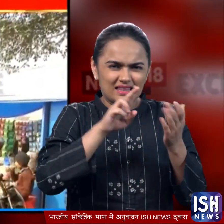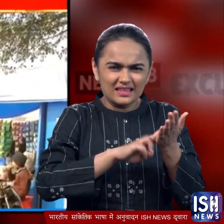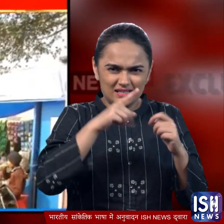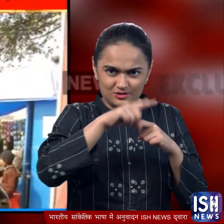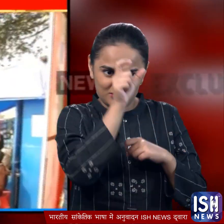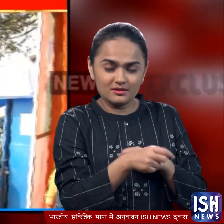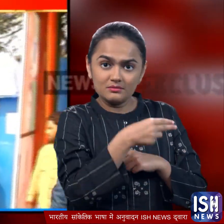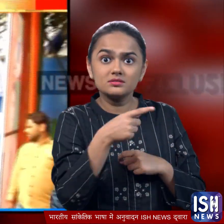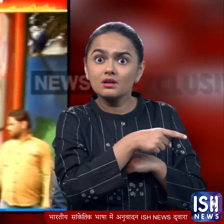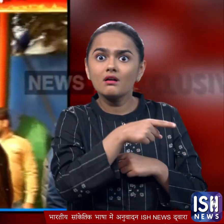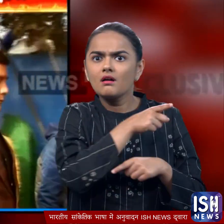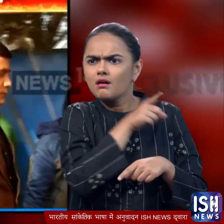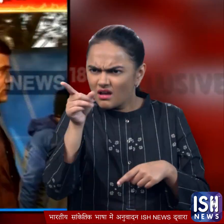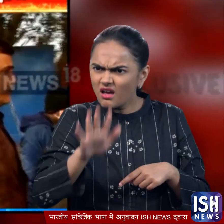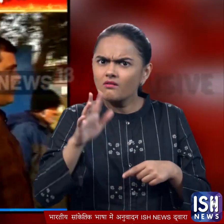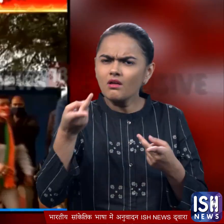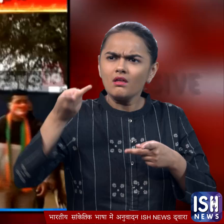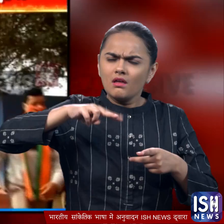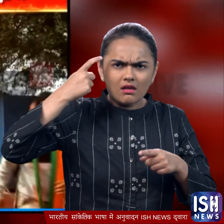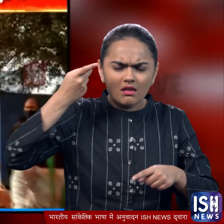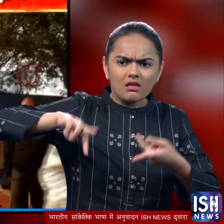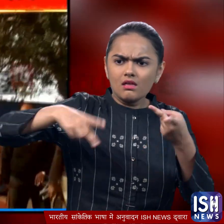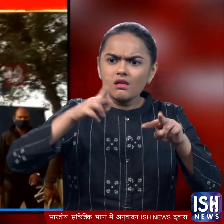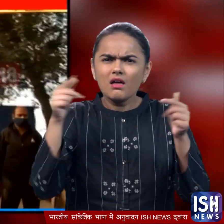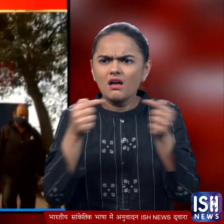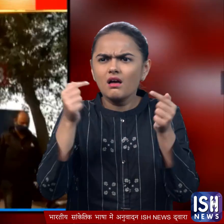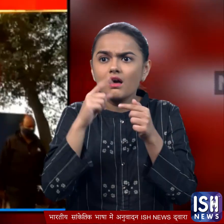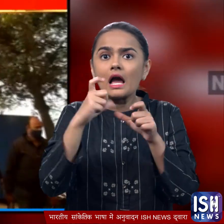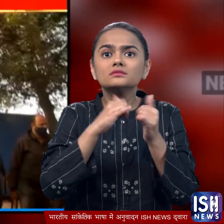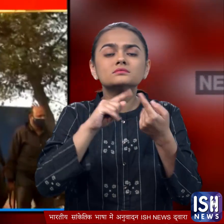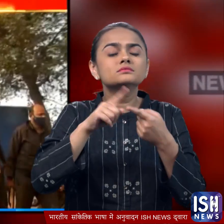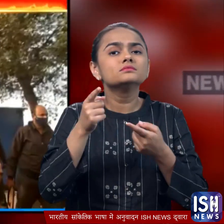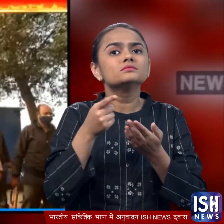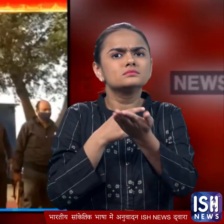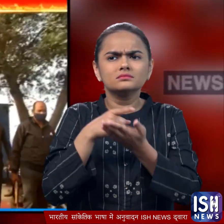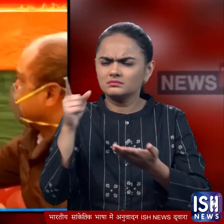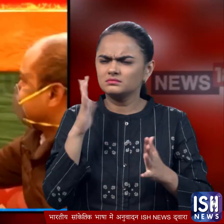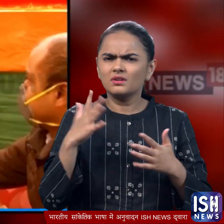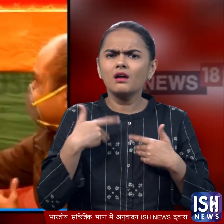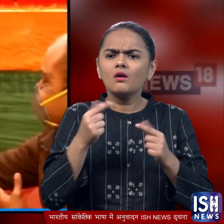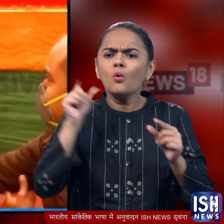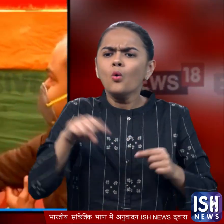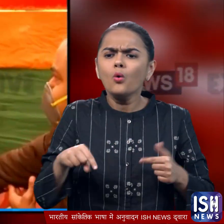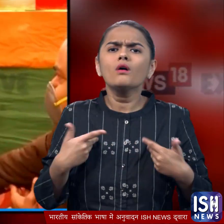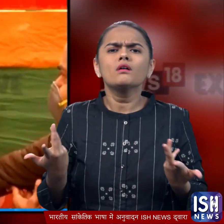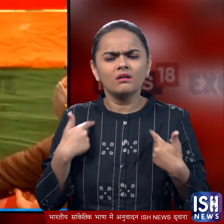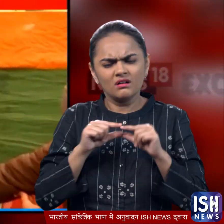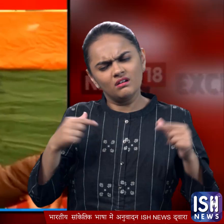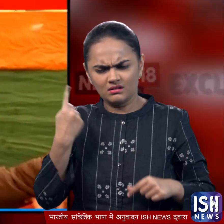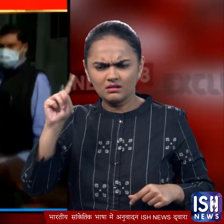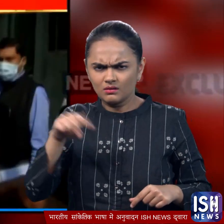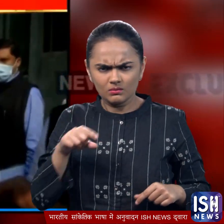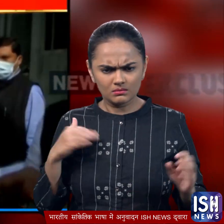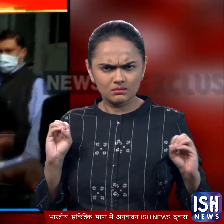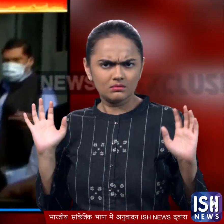पर आचार संहिता के उल्लंघन का केस दर्ज कर लिया गया। लेकिन इसके बाद भी वो अपने बयान पर अड़े रहे। बयान गलत कैसे था? बिल्कुल सही